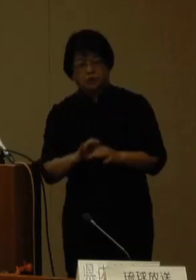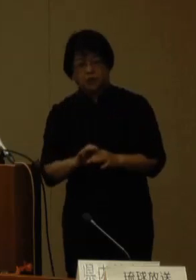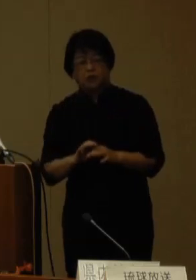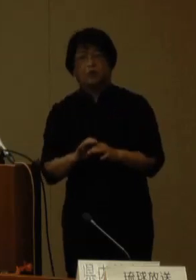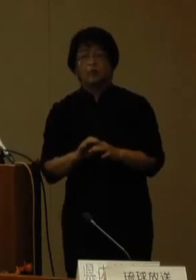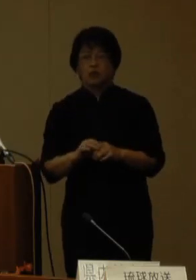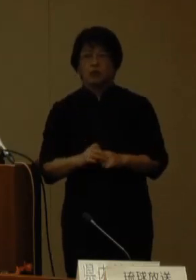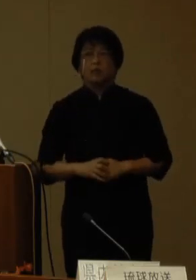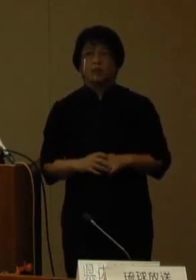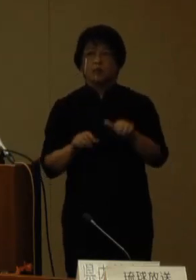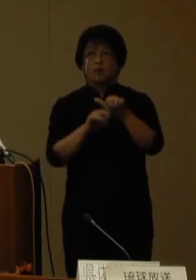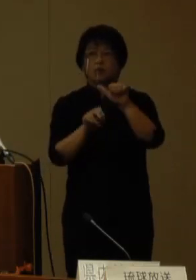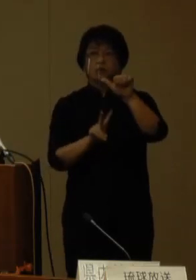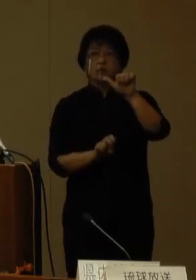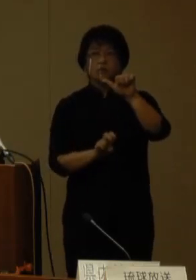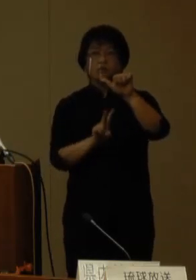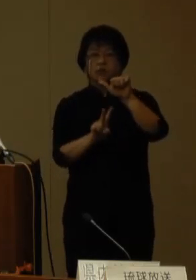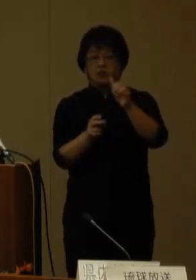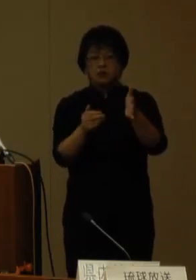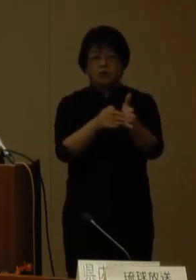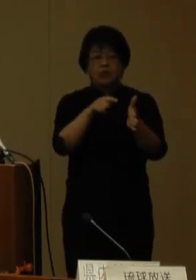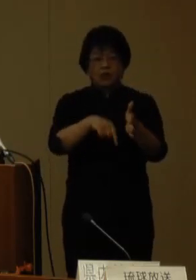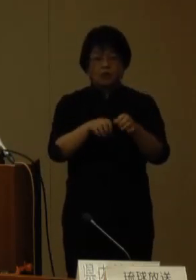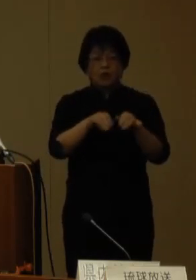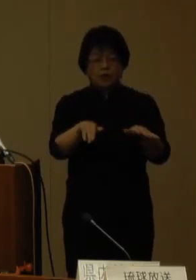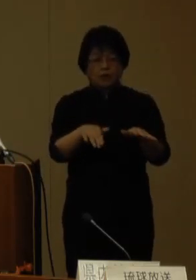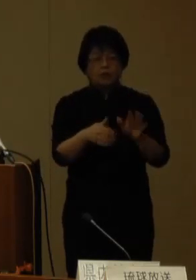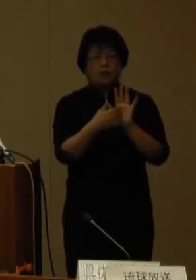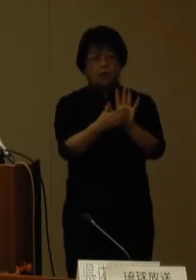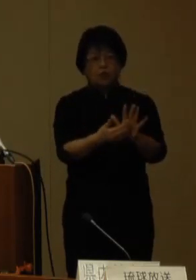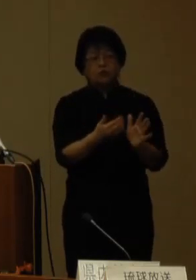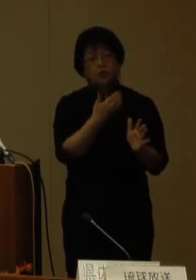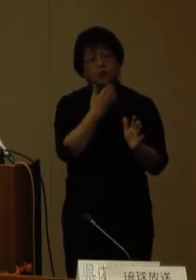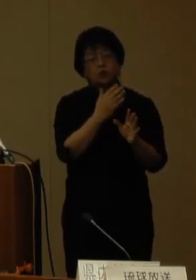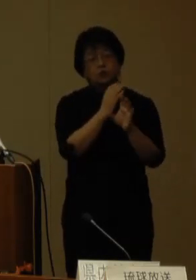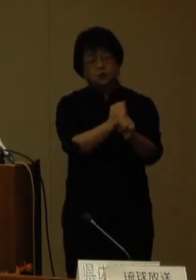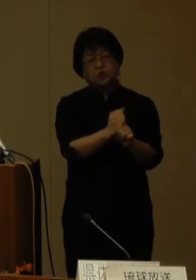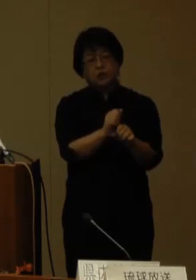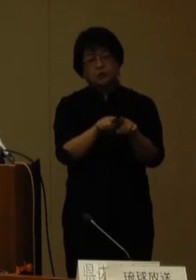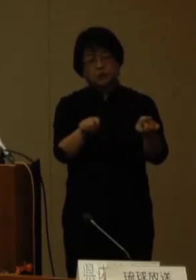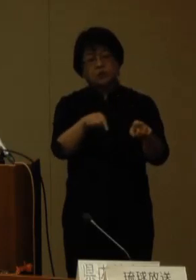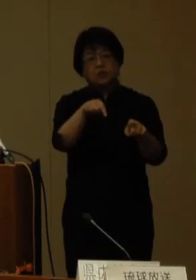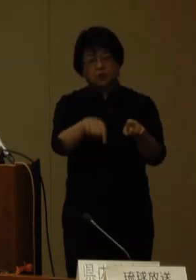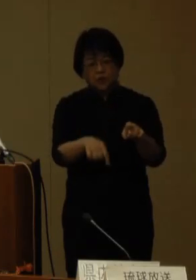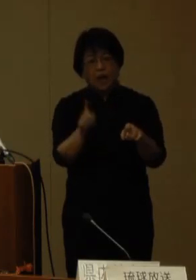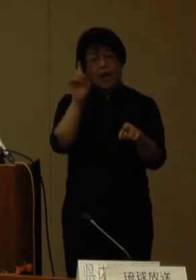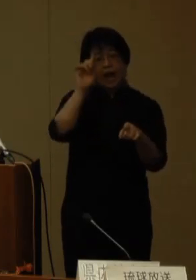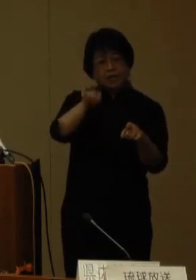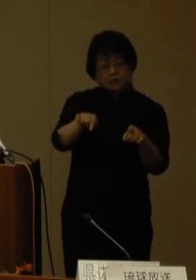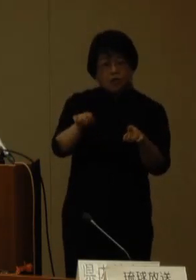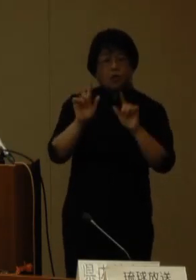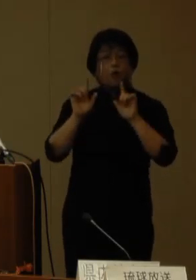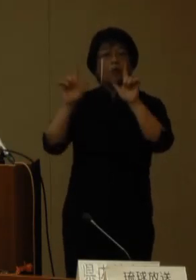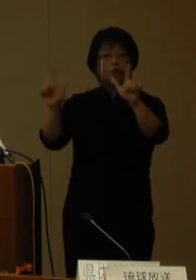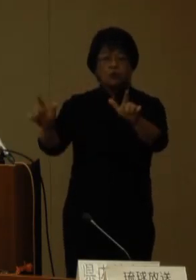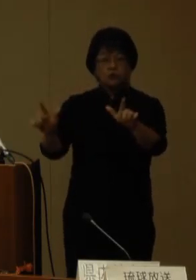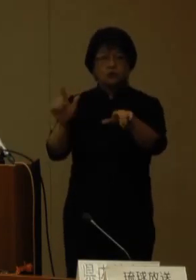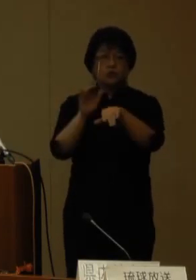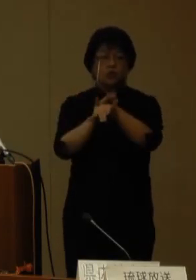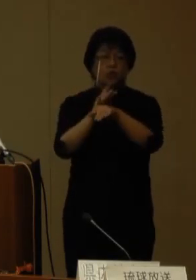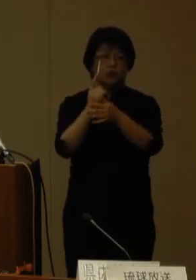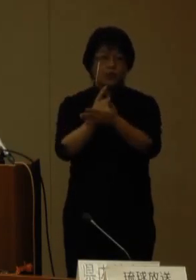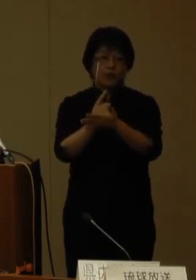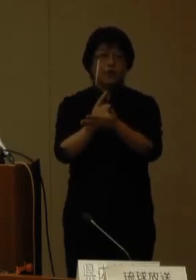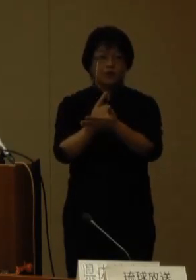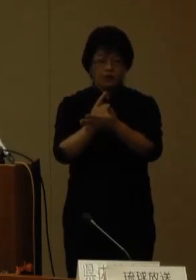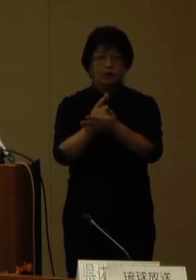日までがまん延防止の、期間でございますので、明日は命令を発出して店舗を公表する、店舗名を公表